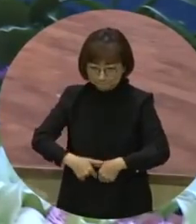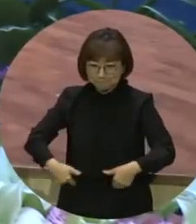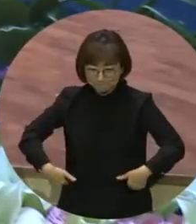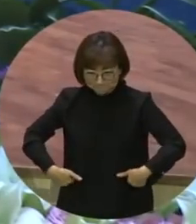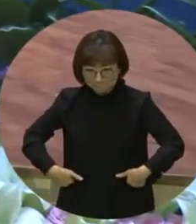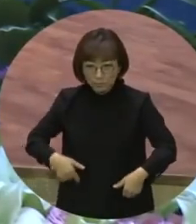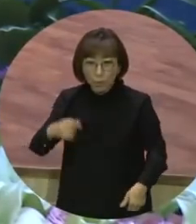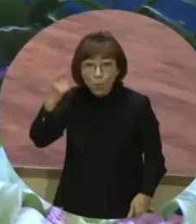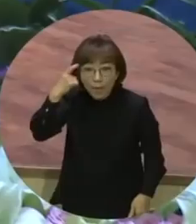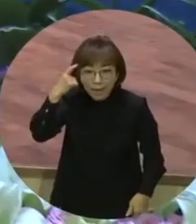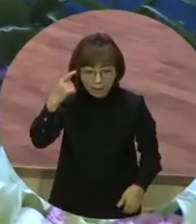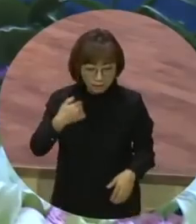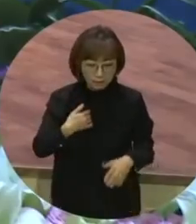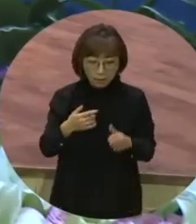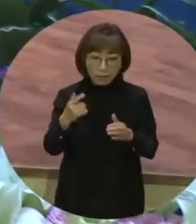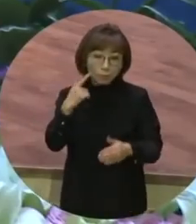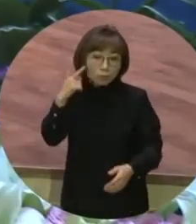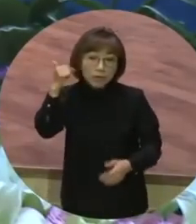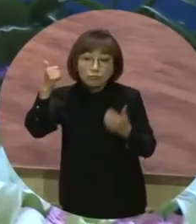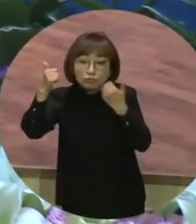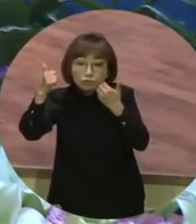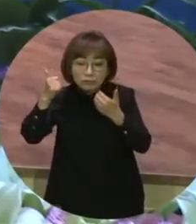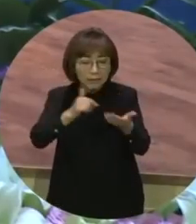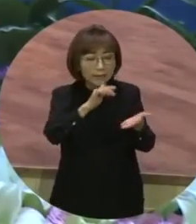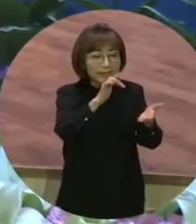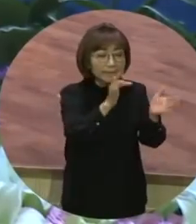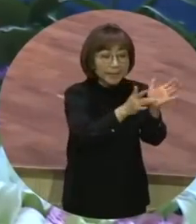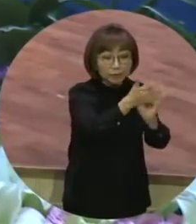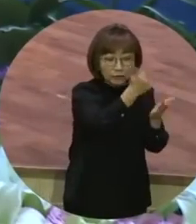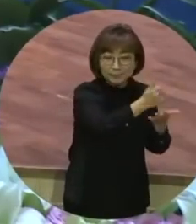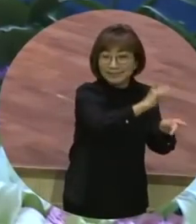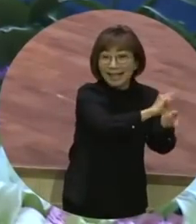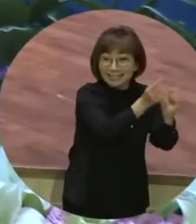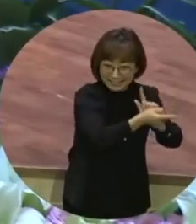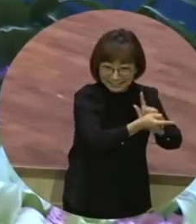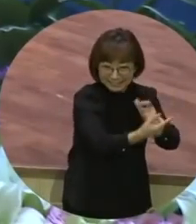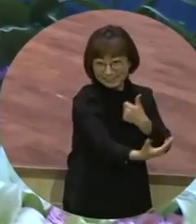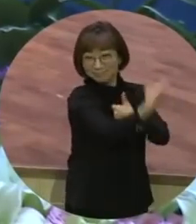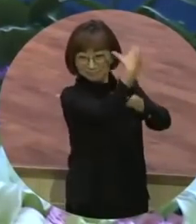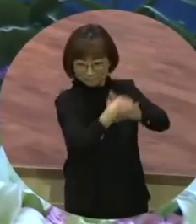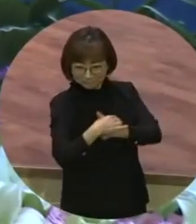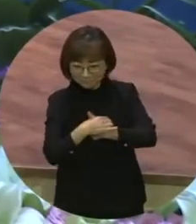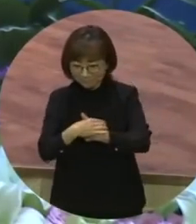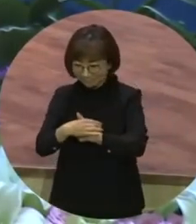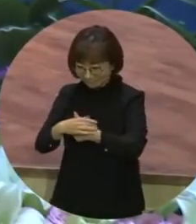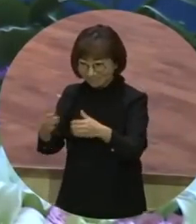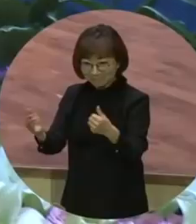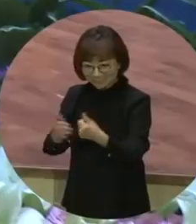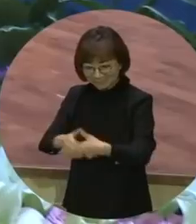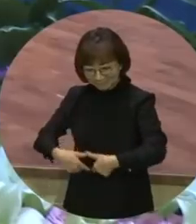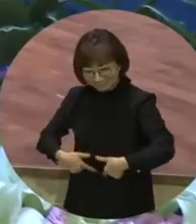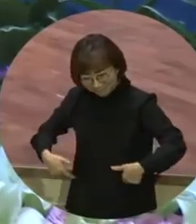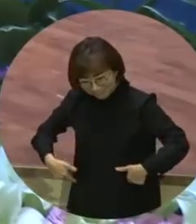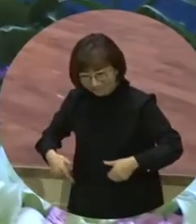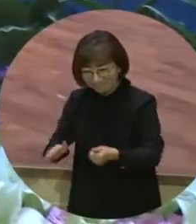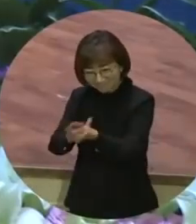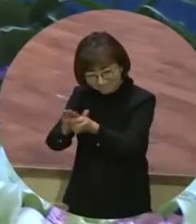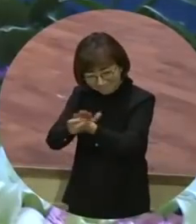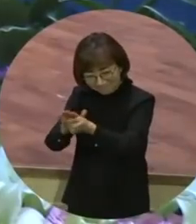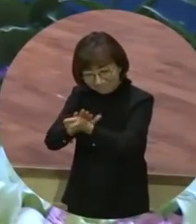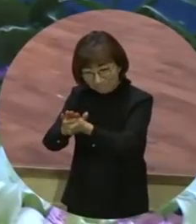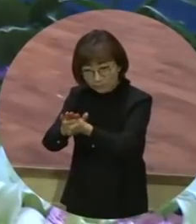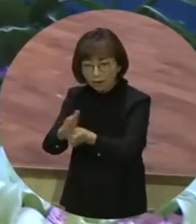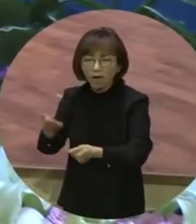사역하니까. 그런데 평신도들은 공격하면 같이 공격해버려. 절대 손에 안 봐. 끝장을 봐.